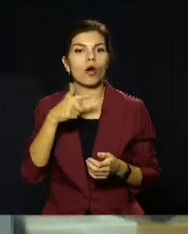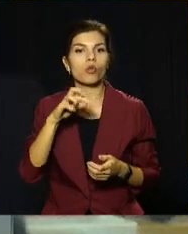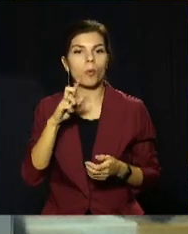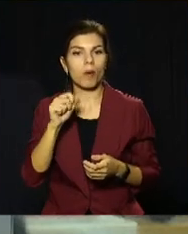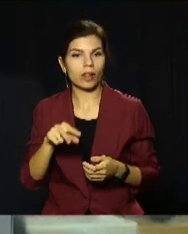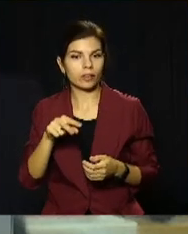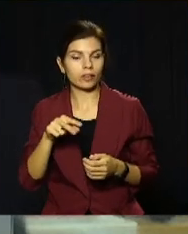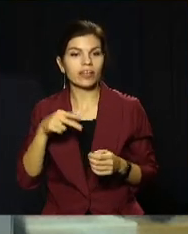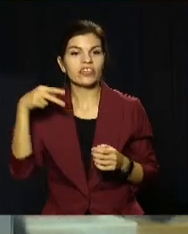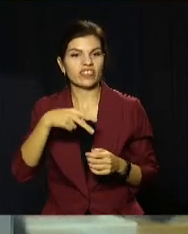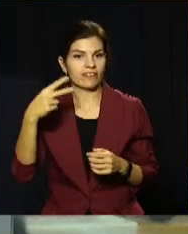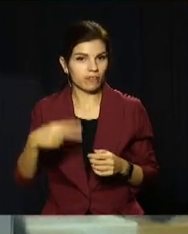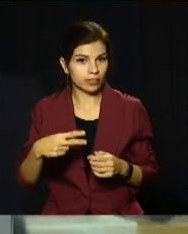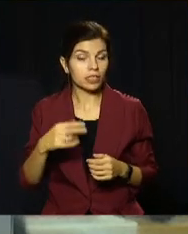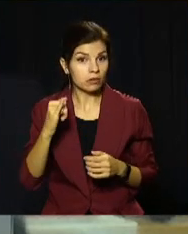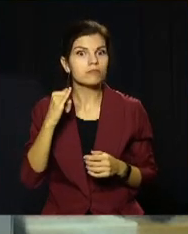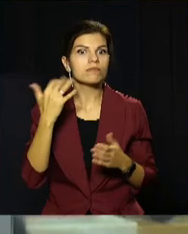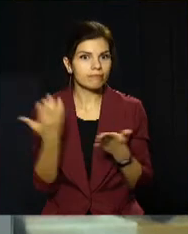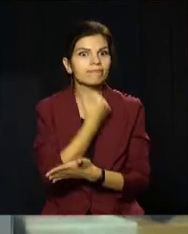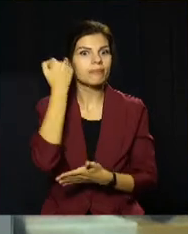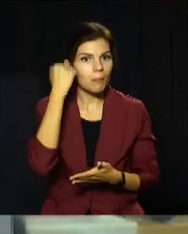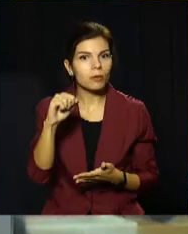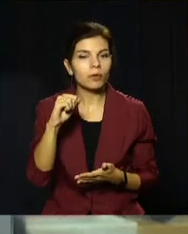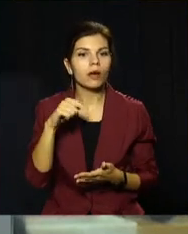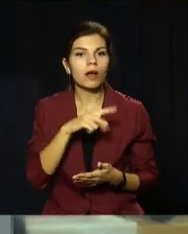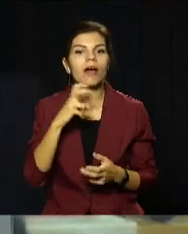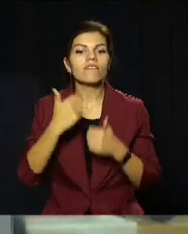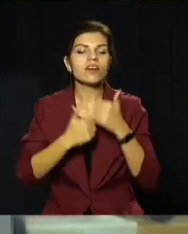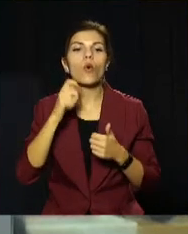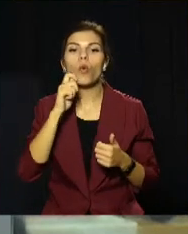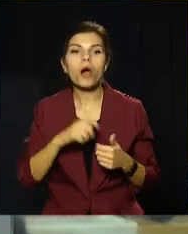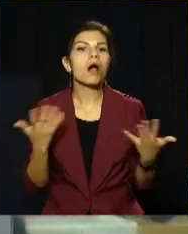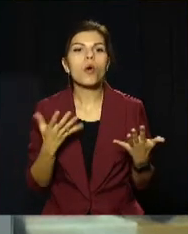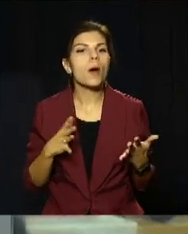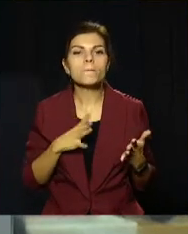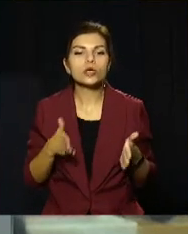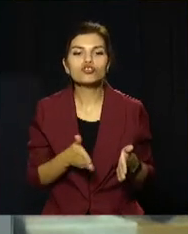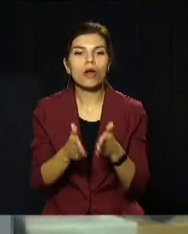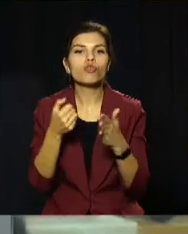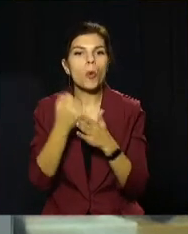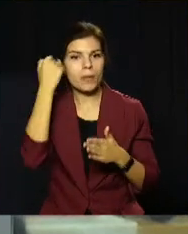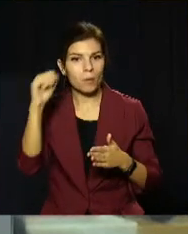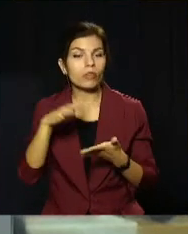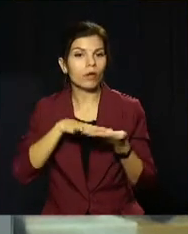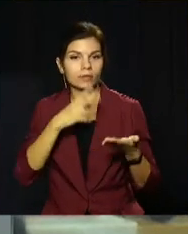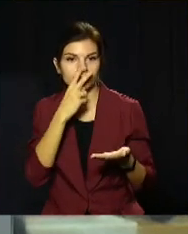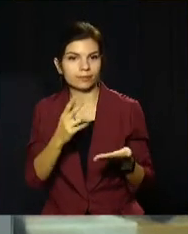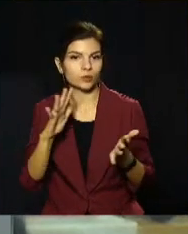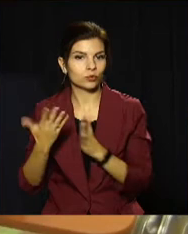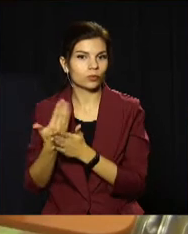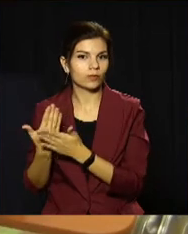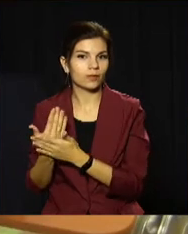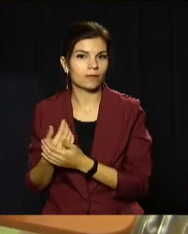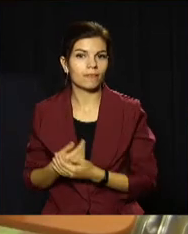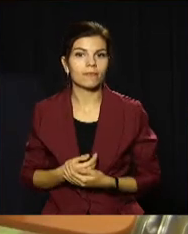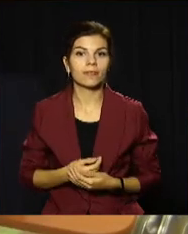Prize Ukraine 2020 і переміг. У номінації «Вибір українців». Яким був шлях до перемоги – далі в сюжеті.